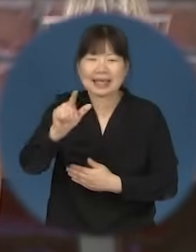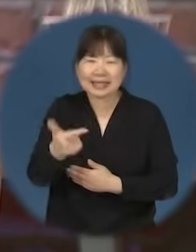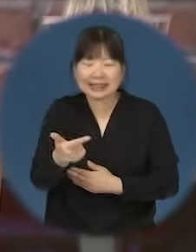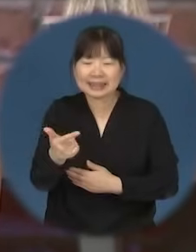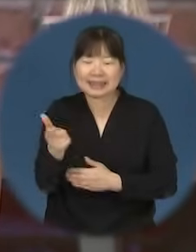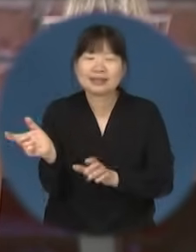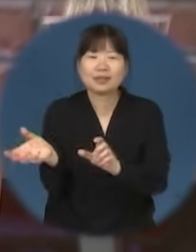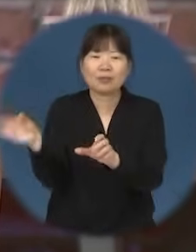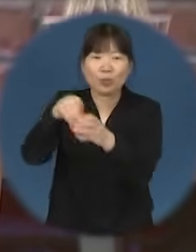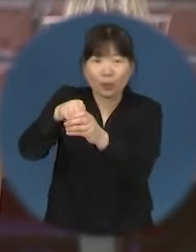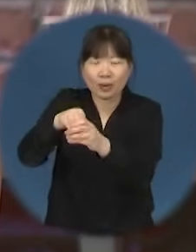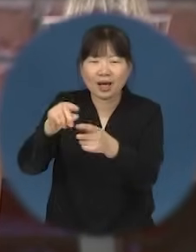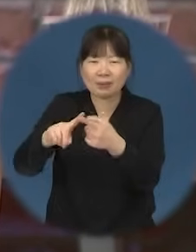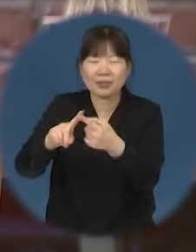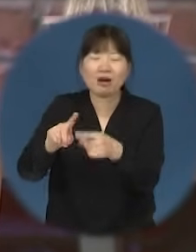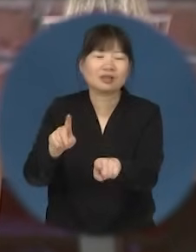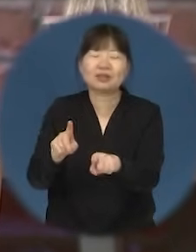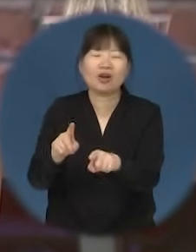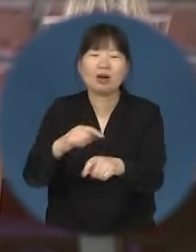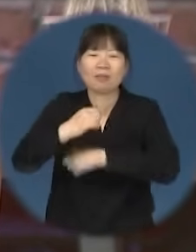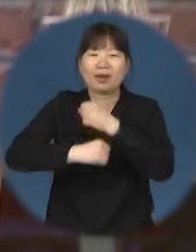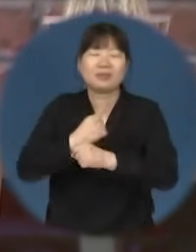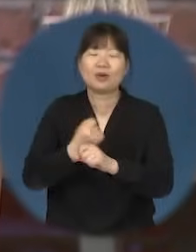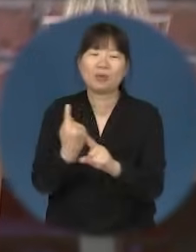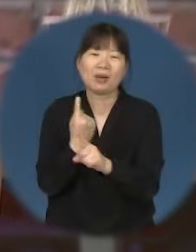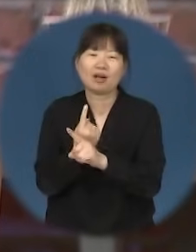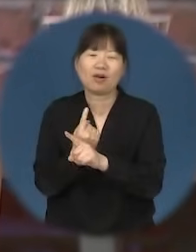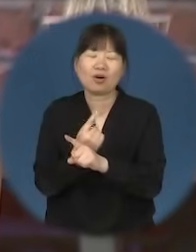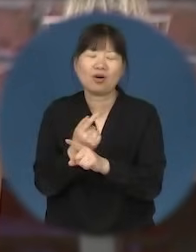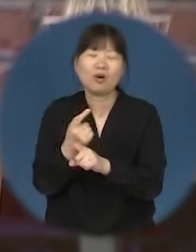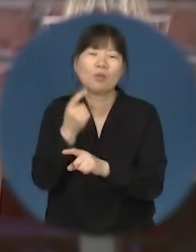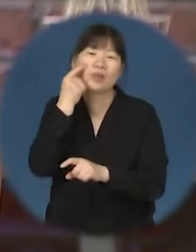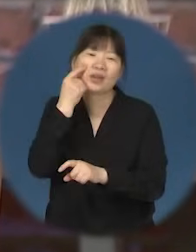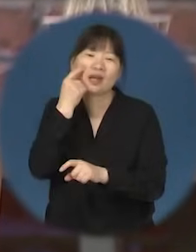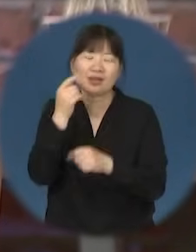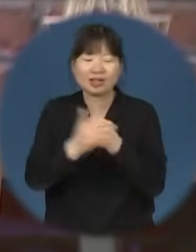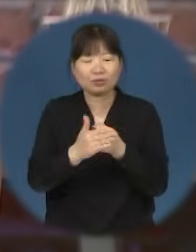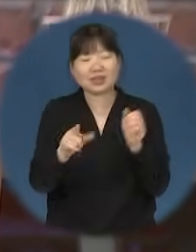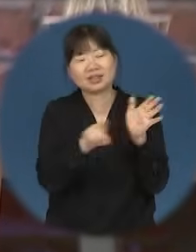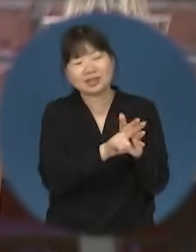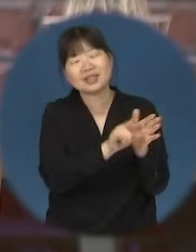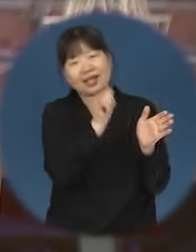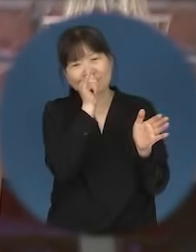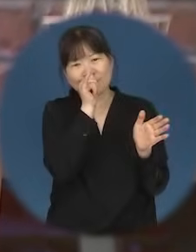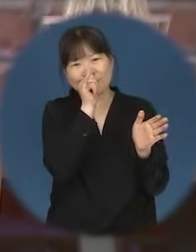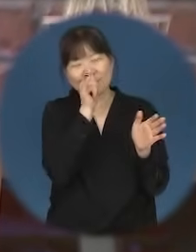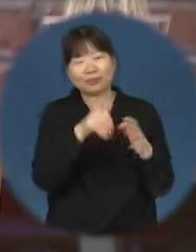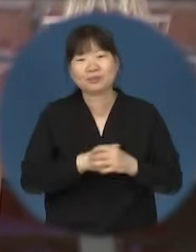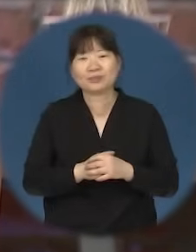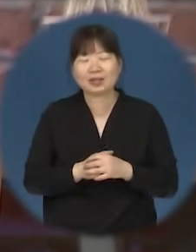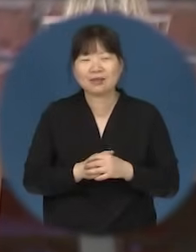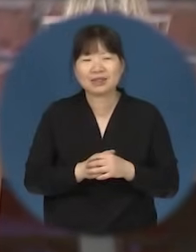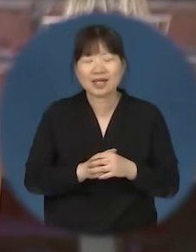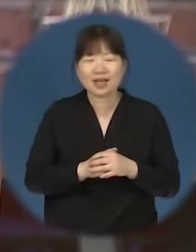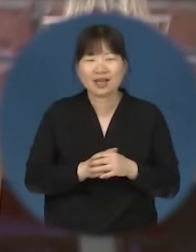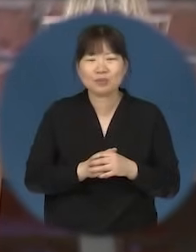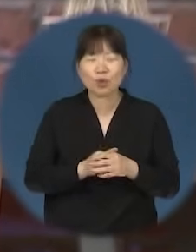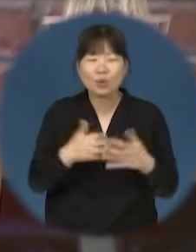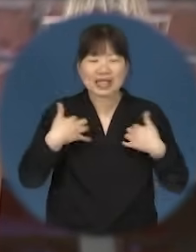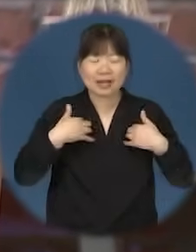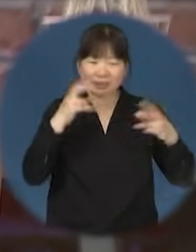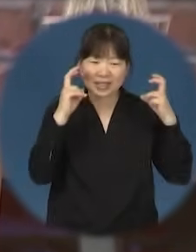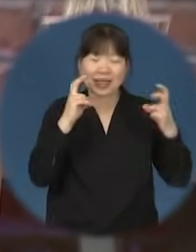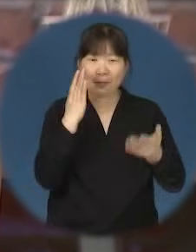예. 그러니까 신뢰라는 걸 줄 수 있잖아요. 예. 그러니까 게임 회사, 중앙 시스템이 아닌 그런 블록체인으로